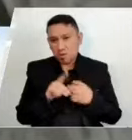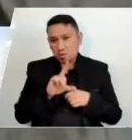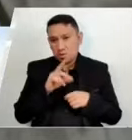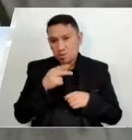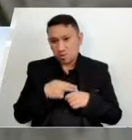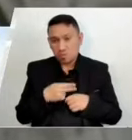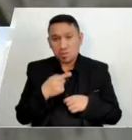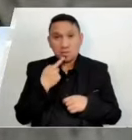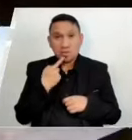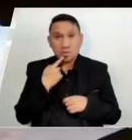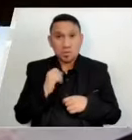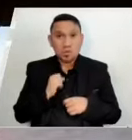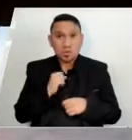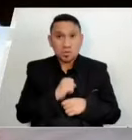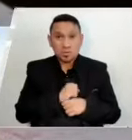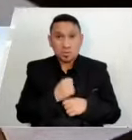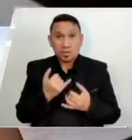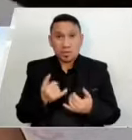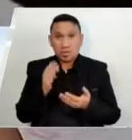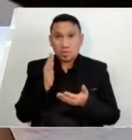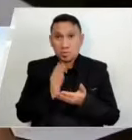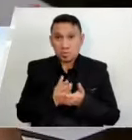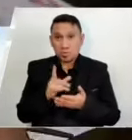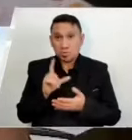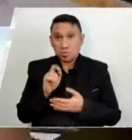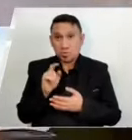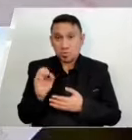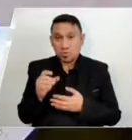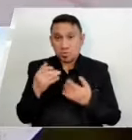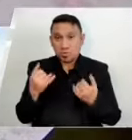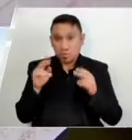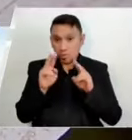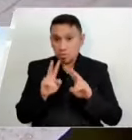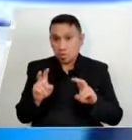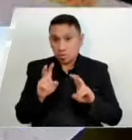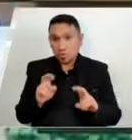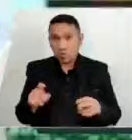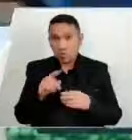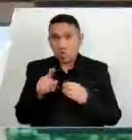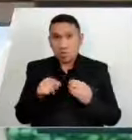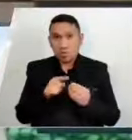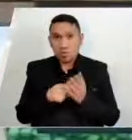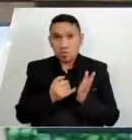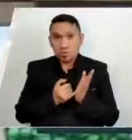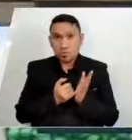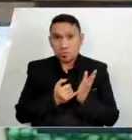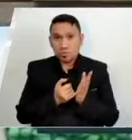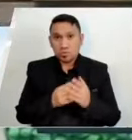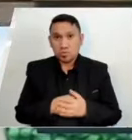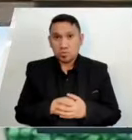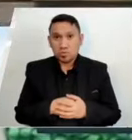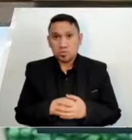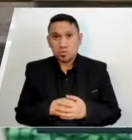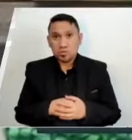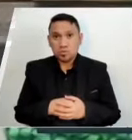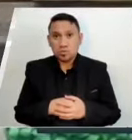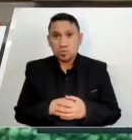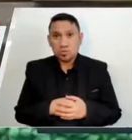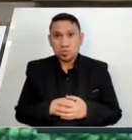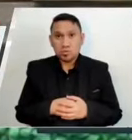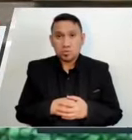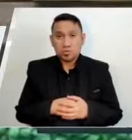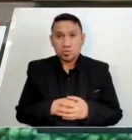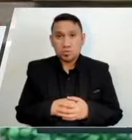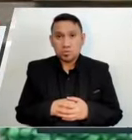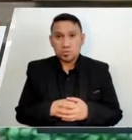senador ang pagtigil muna ng Bola ng Lotto habang iniimbestigahan ang integridad nito mathematically improbable